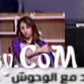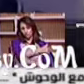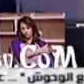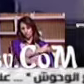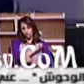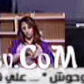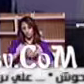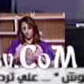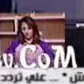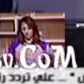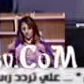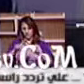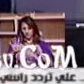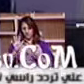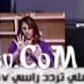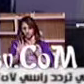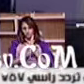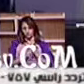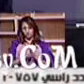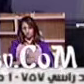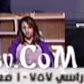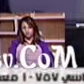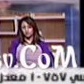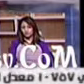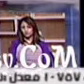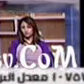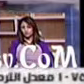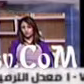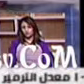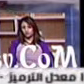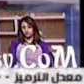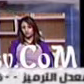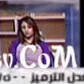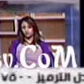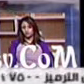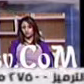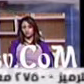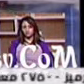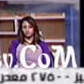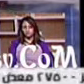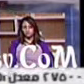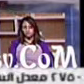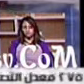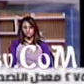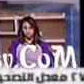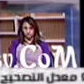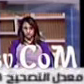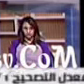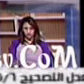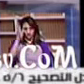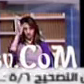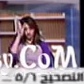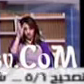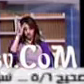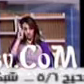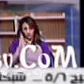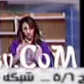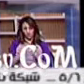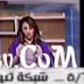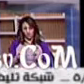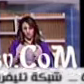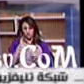التشريعيه بمجلس الج تشريعيه مجلس الشورى عندنا ايه عندنا نشره احوال مصر نشوف نشره احوال مصر طيب ا